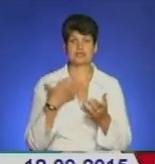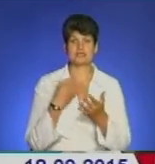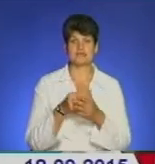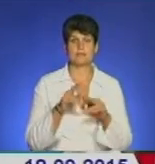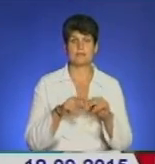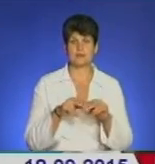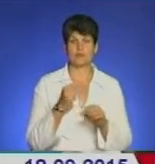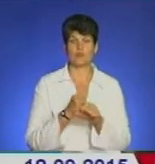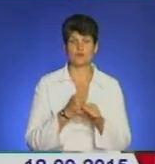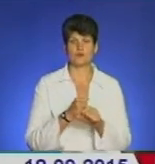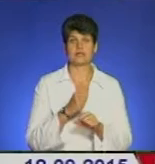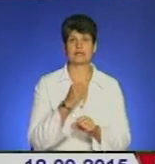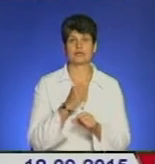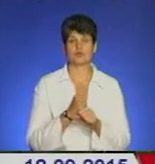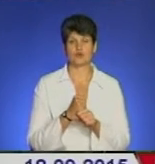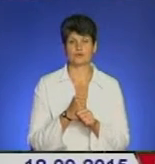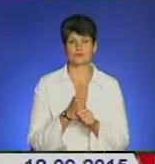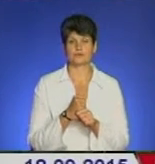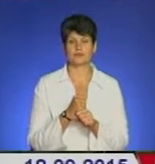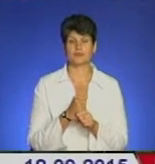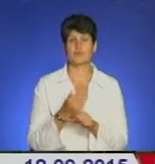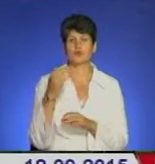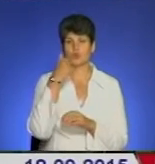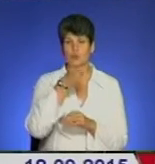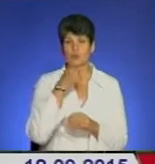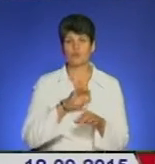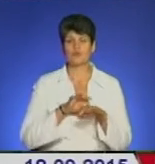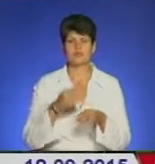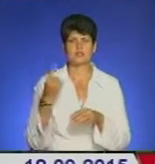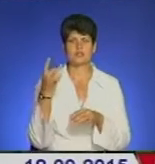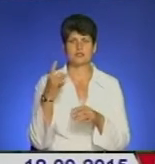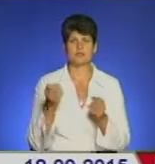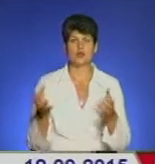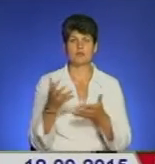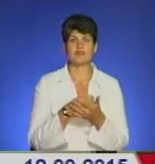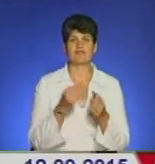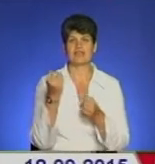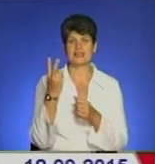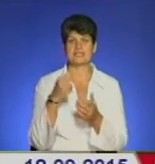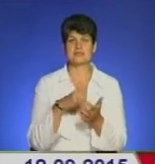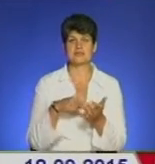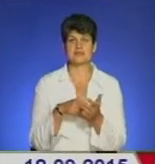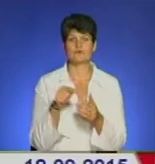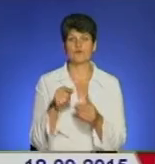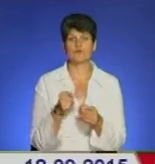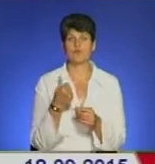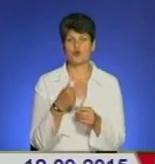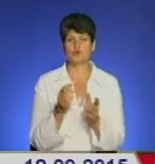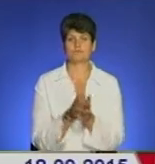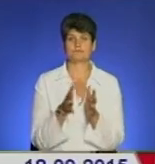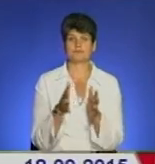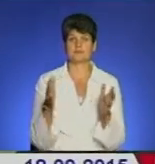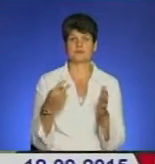паспорт, попрацювати на роботі. Торік проект проводили вперше. Він об'єднав 12 міст. Цього року географія розширилася